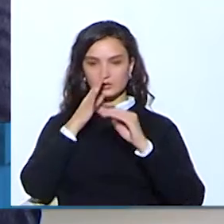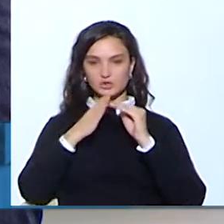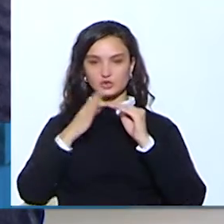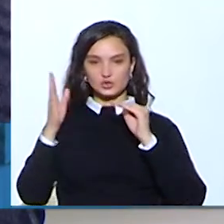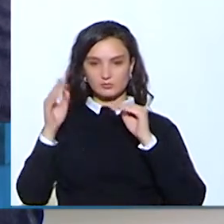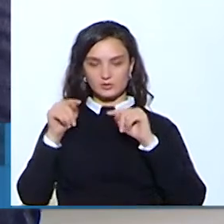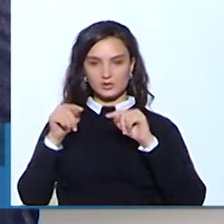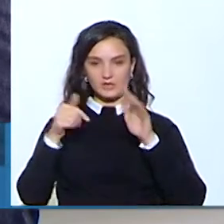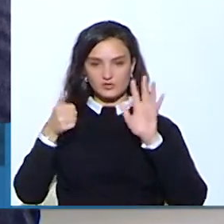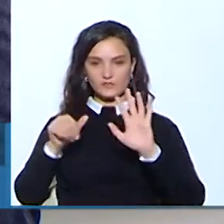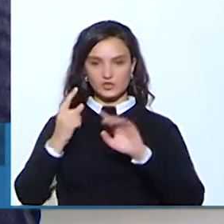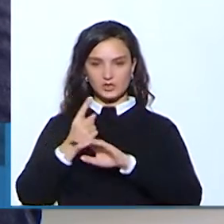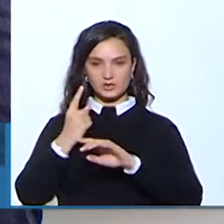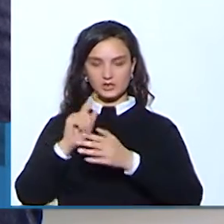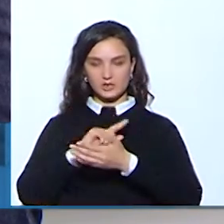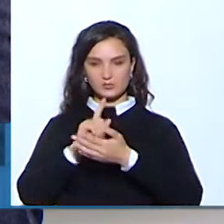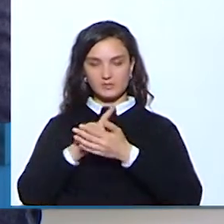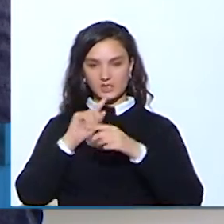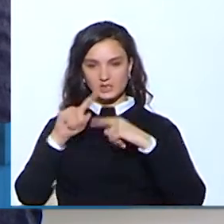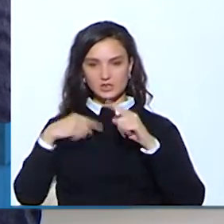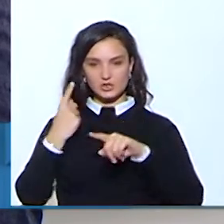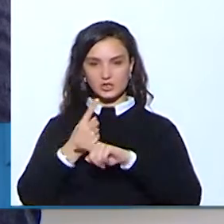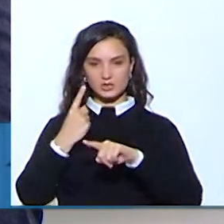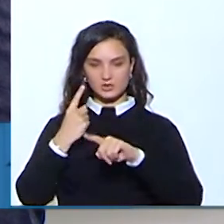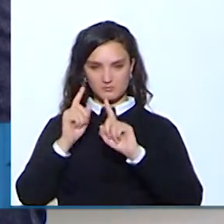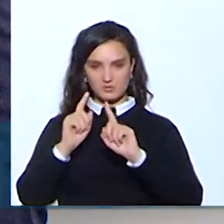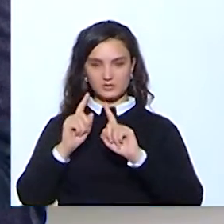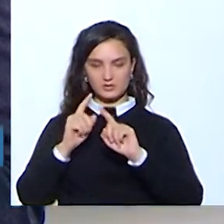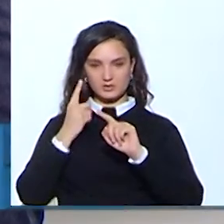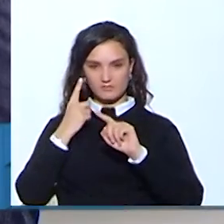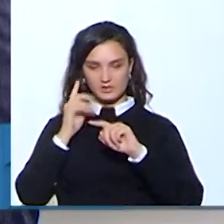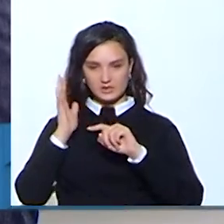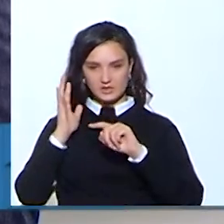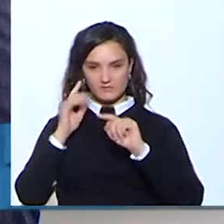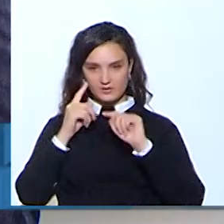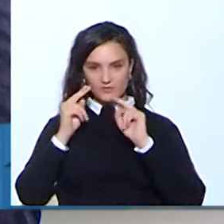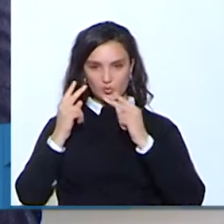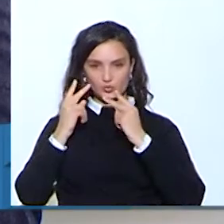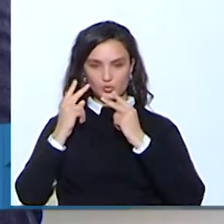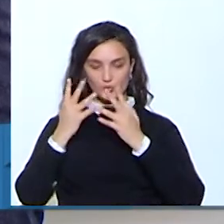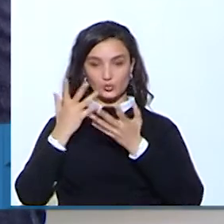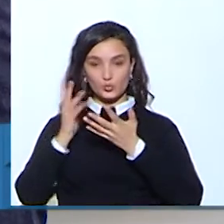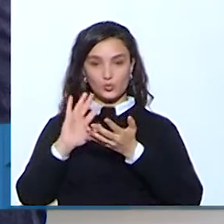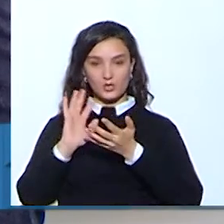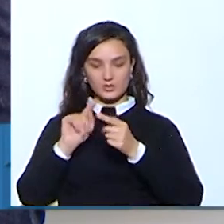შემდგომ 6 თვეში ერთხელ მაინც, ან 1 წელიწადში ერთხელ მინიმუმ თვალის წნევა მაინც გადააკონტროლირო. თუ